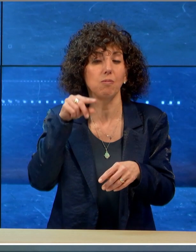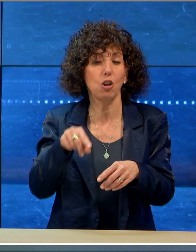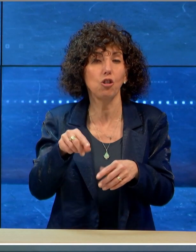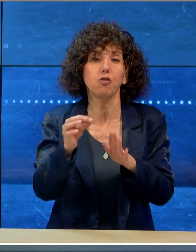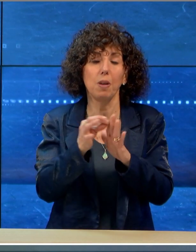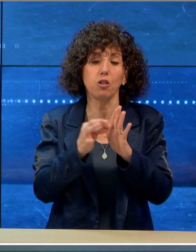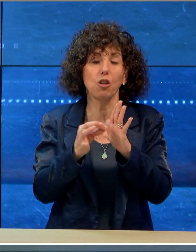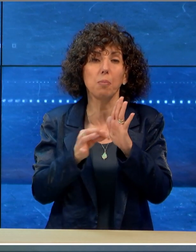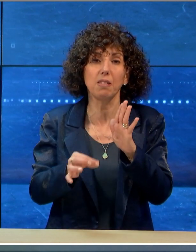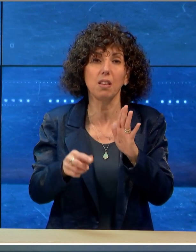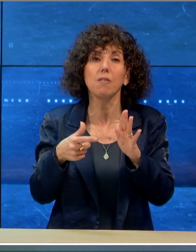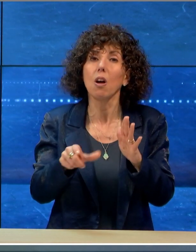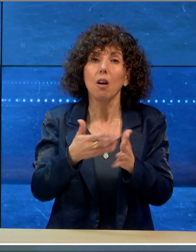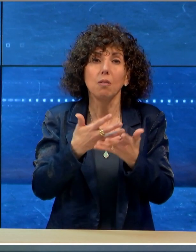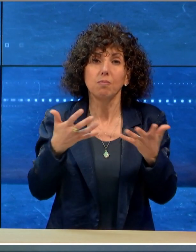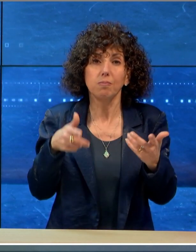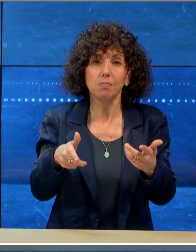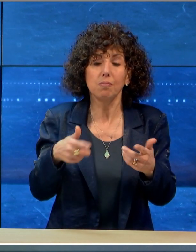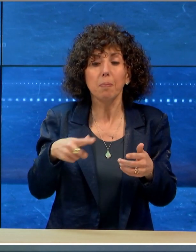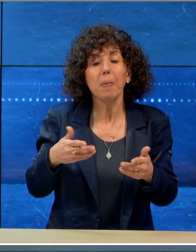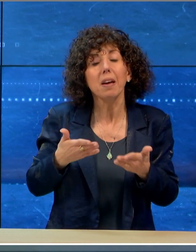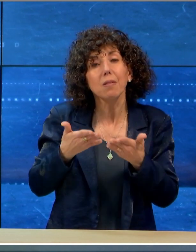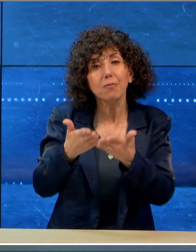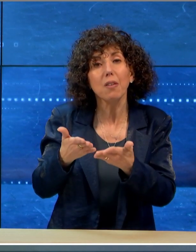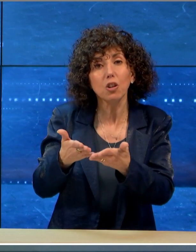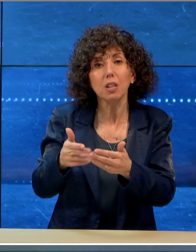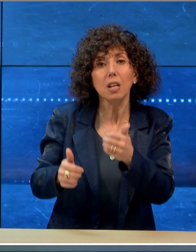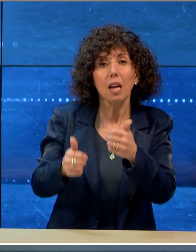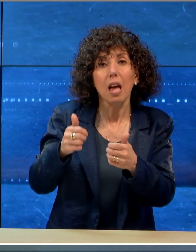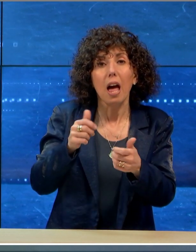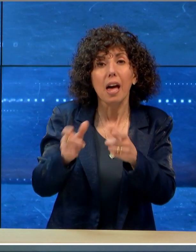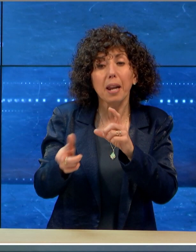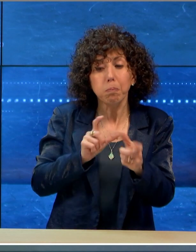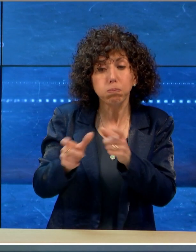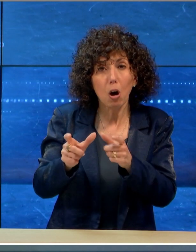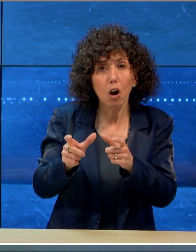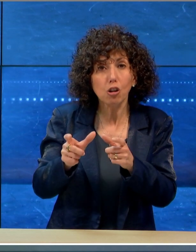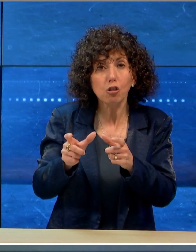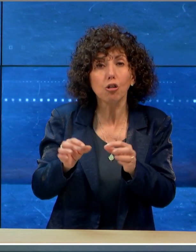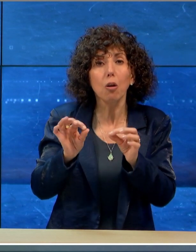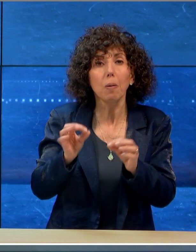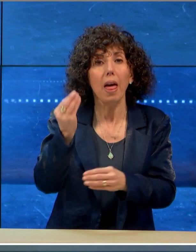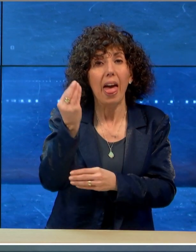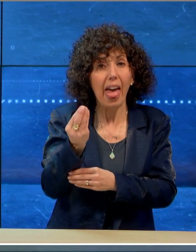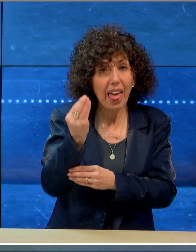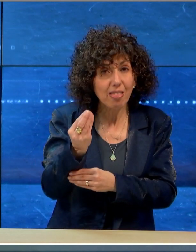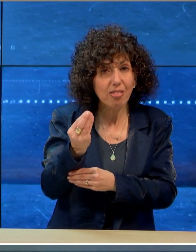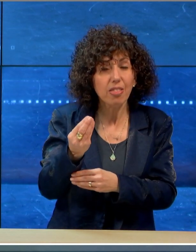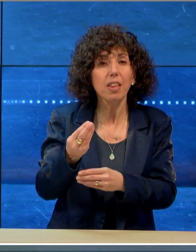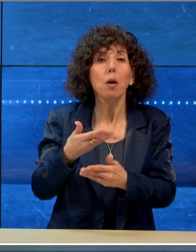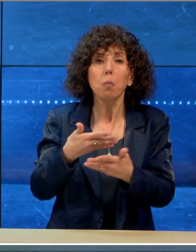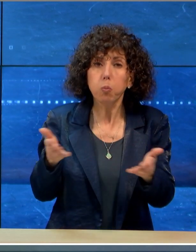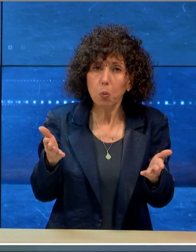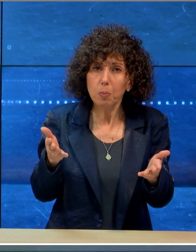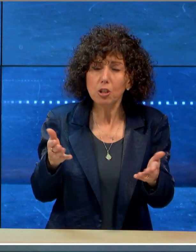normativo chiaro per favorire il rapporto organico tra enti pubblici